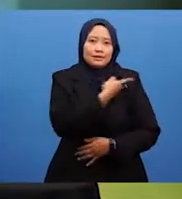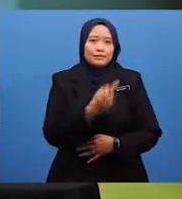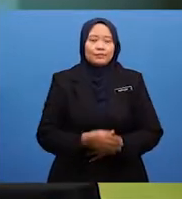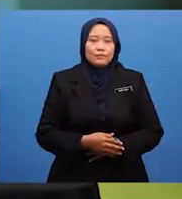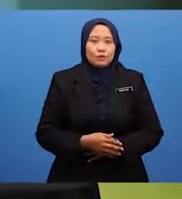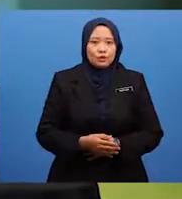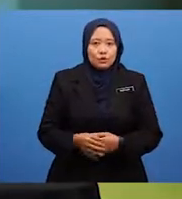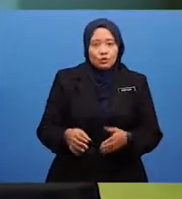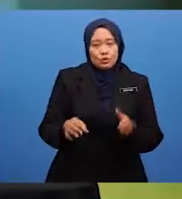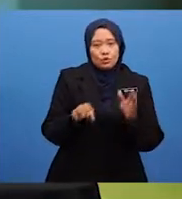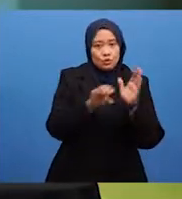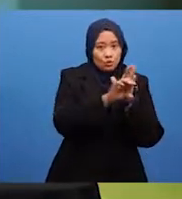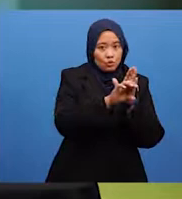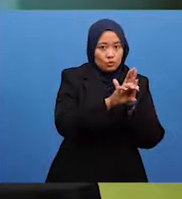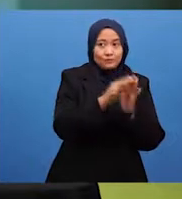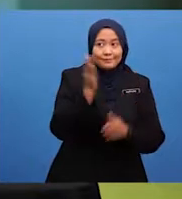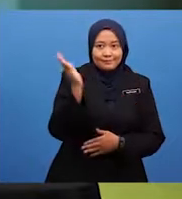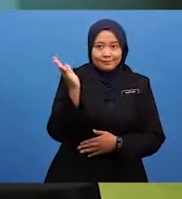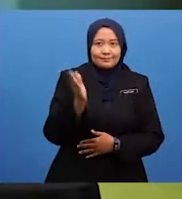Seperti begini.